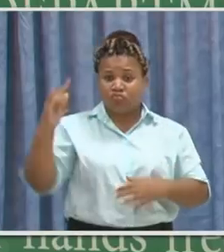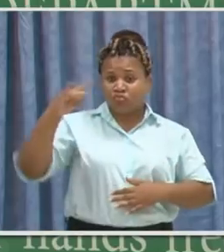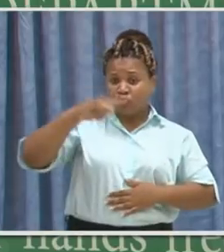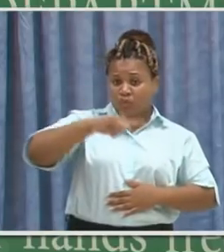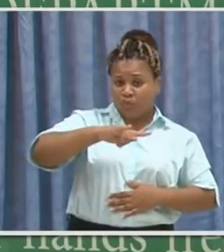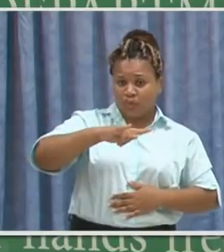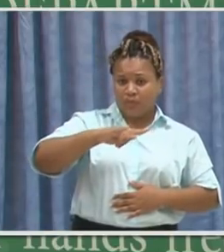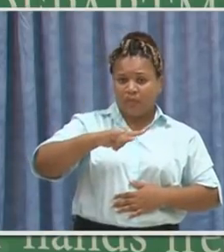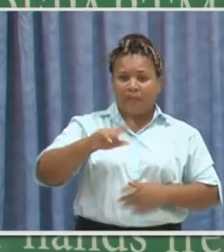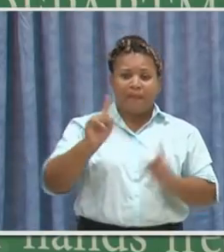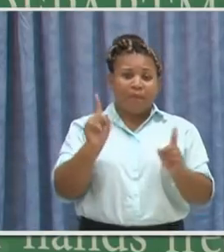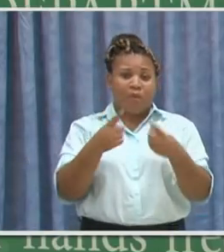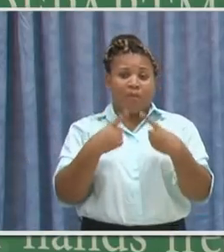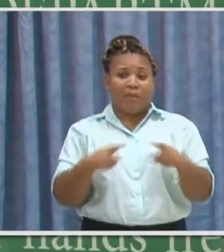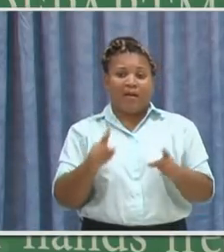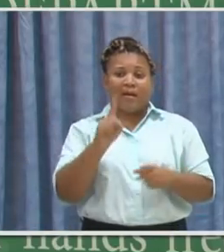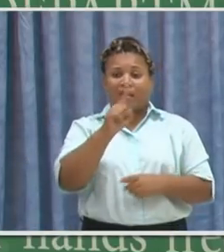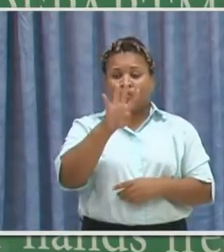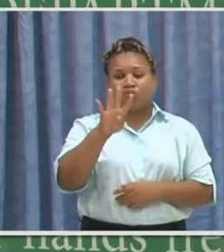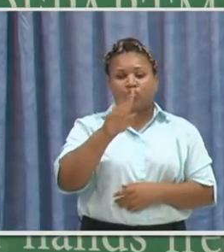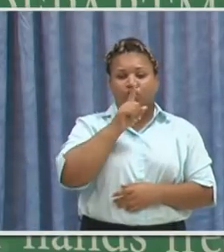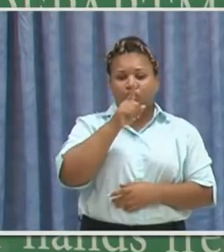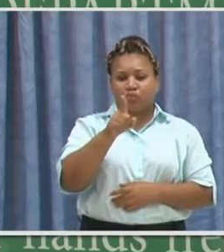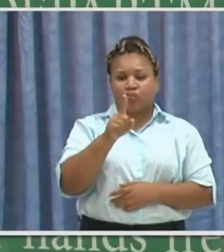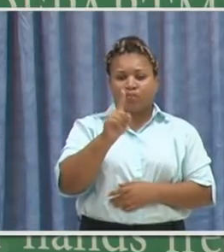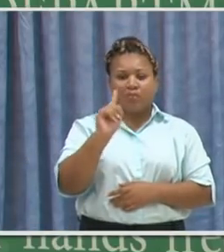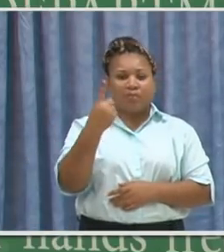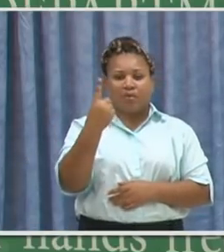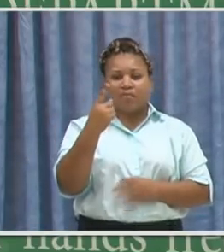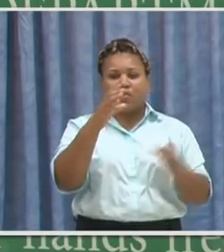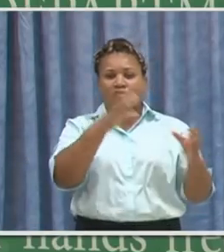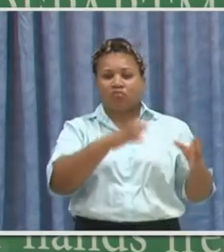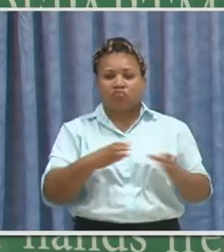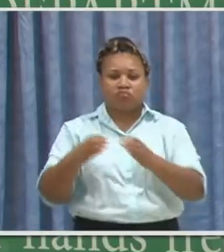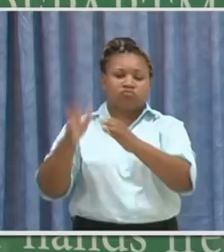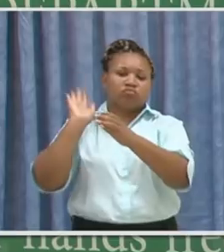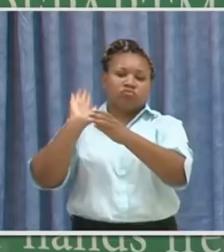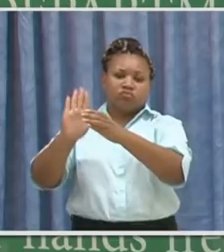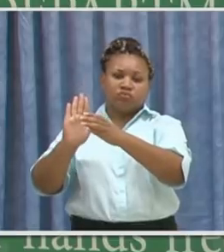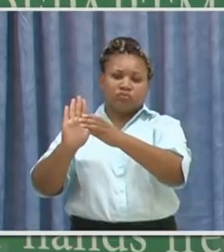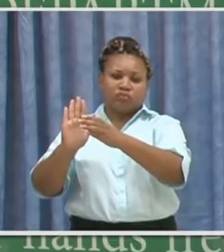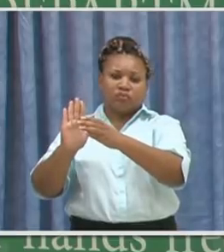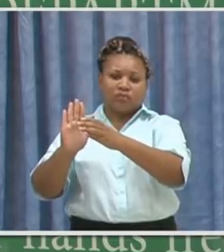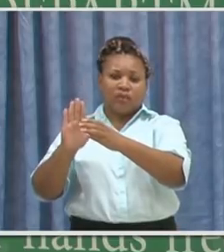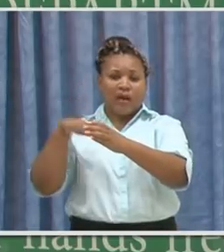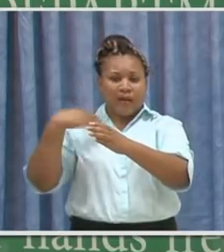capables de déplacer. Donc, ça, il y a une